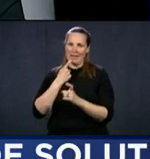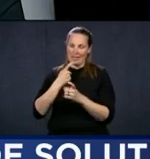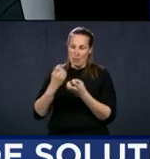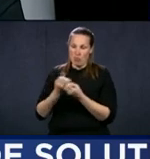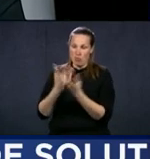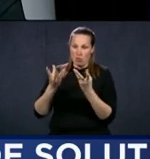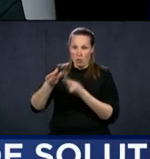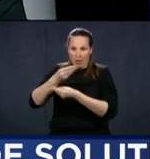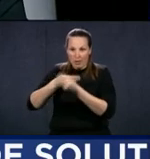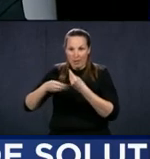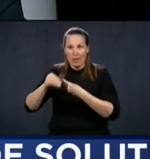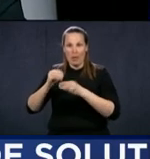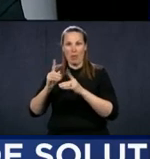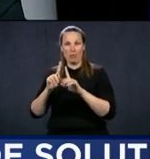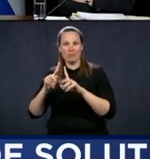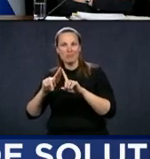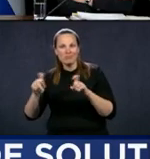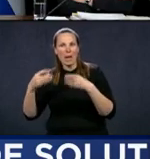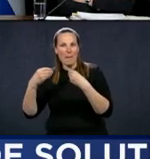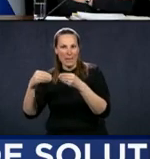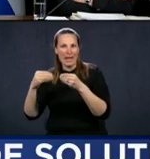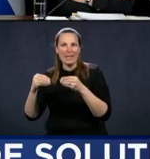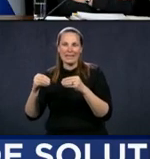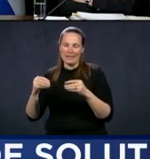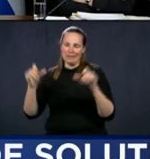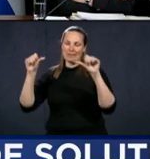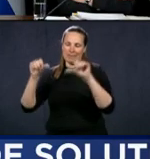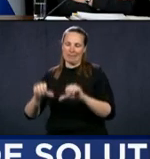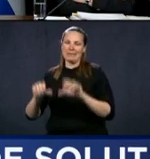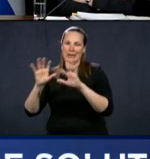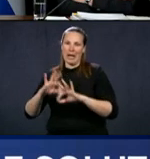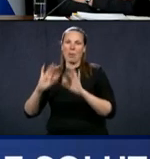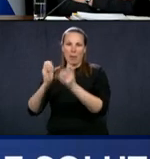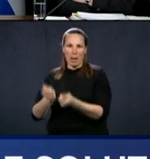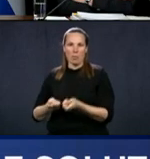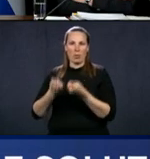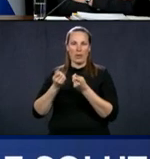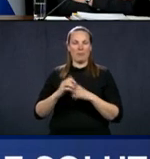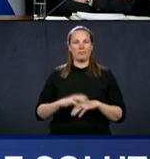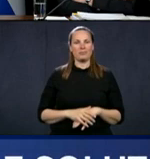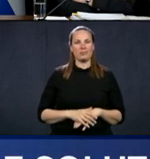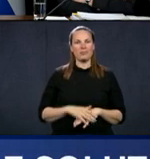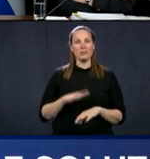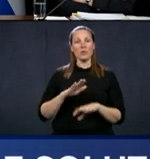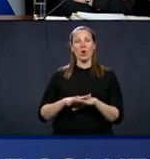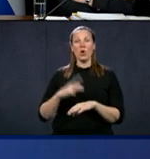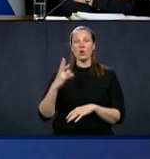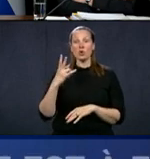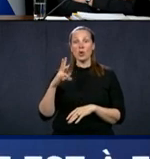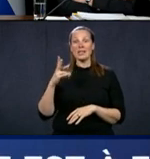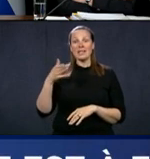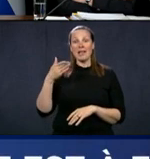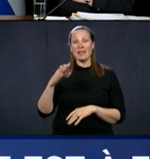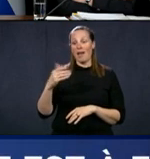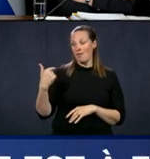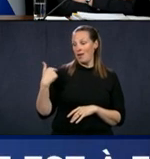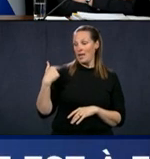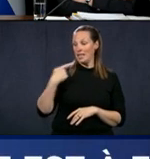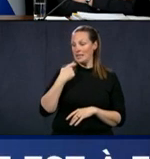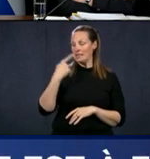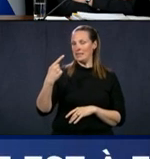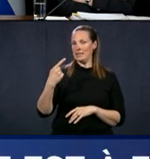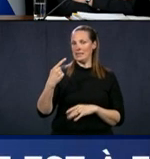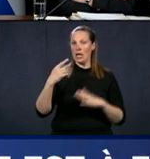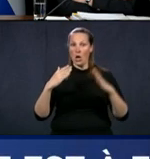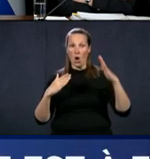d'activité. Merci. Oui. Le 17 avril dernier, vous avez dit qu'on a probablement atteint le pic